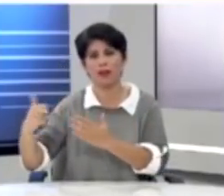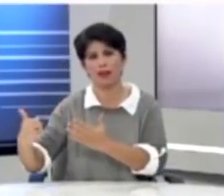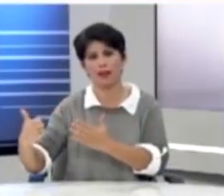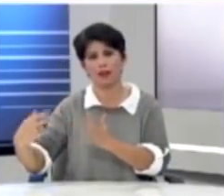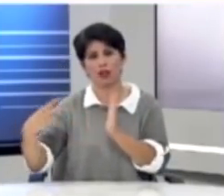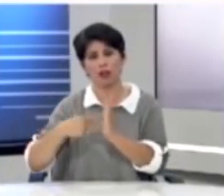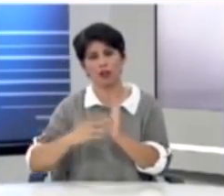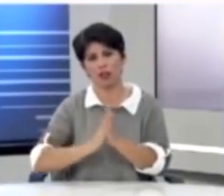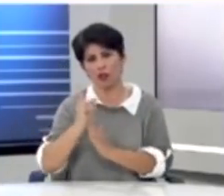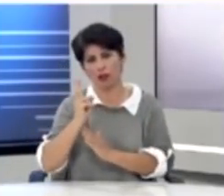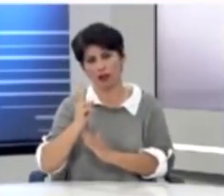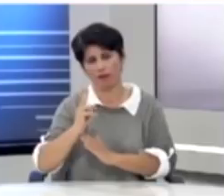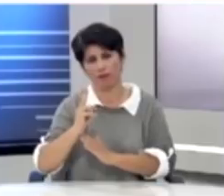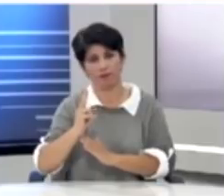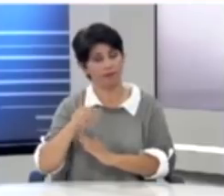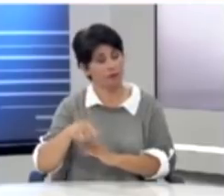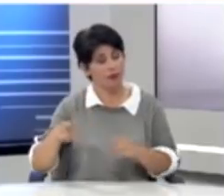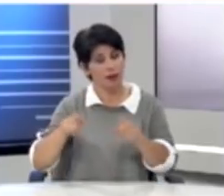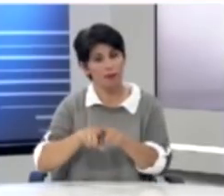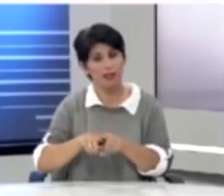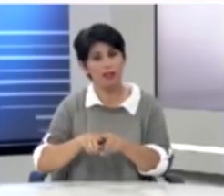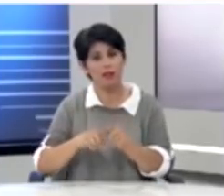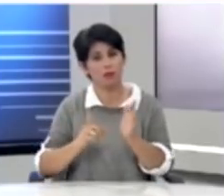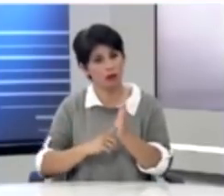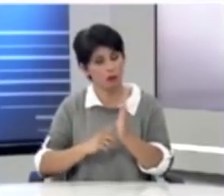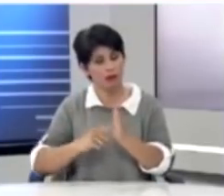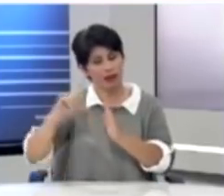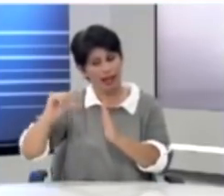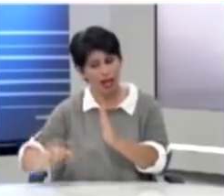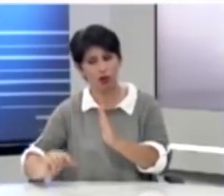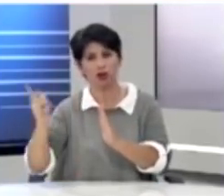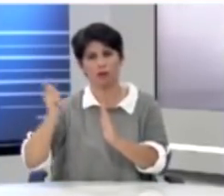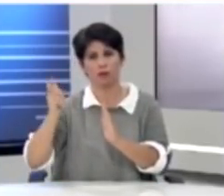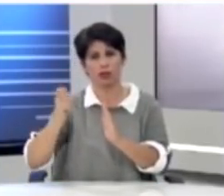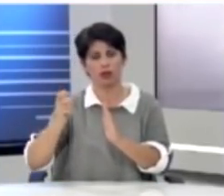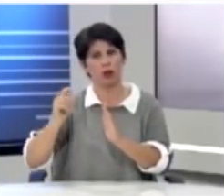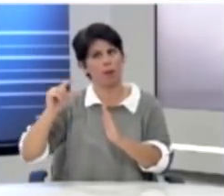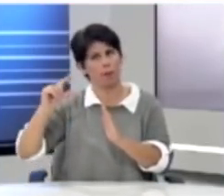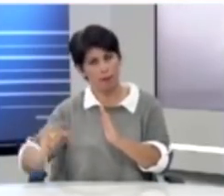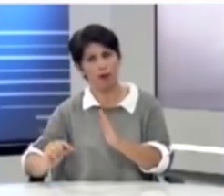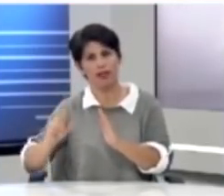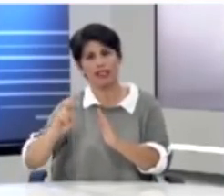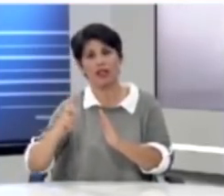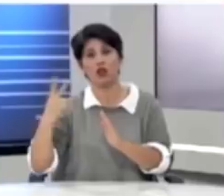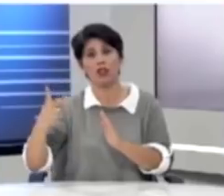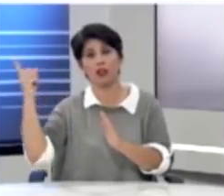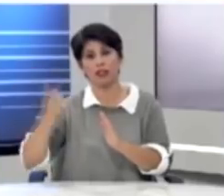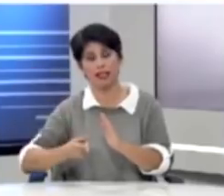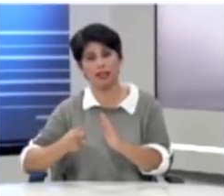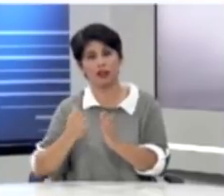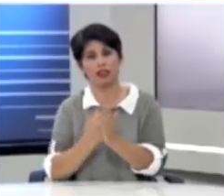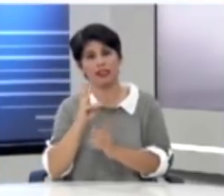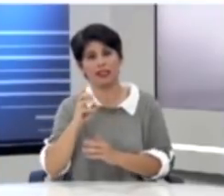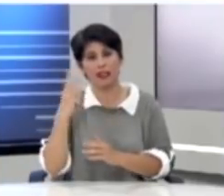το 2012. Μαζί με τον νομοθετημένο κατώτερο μισθό, μειωμένο κατά 22% και